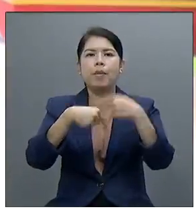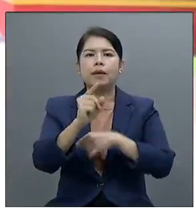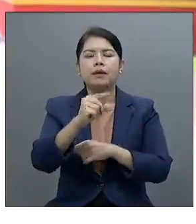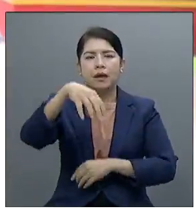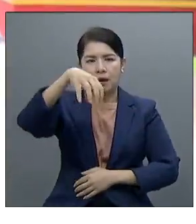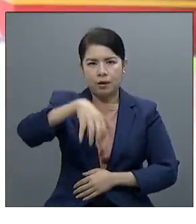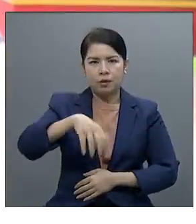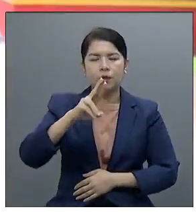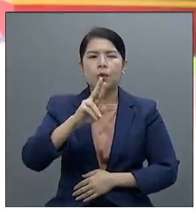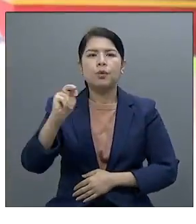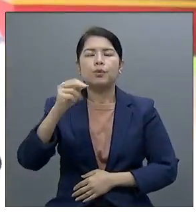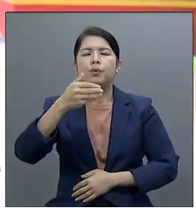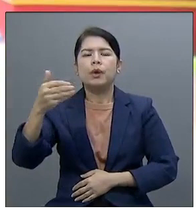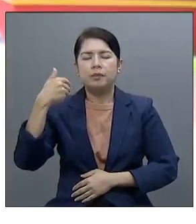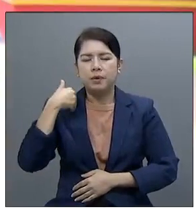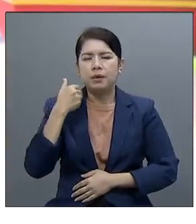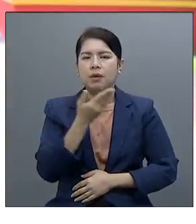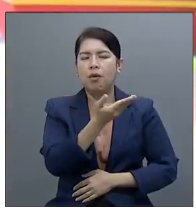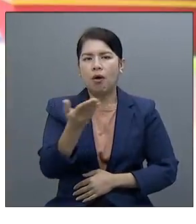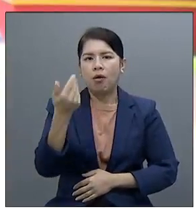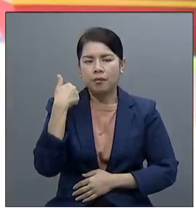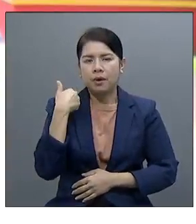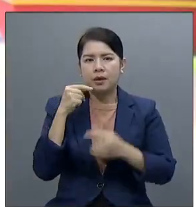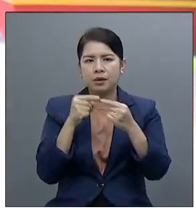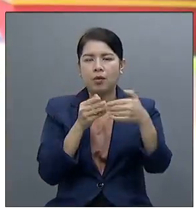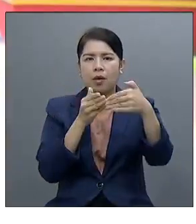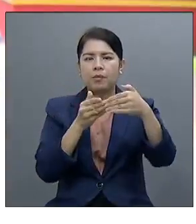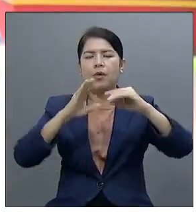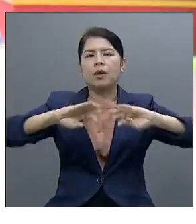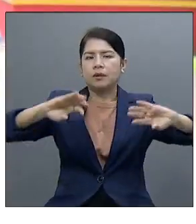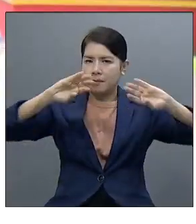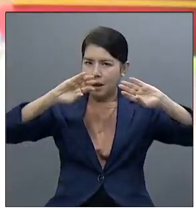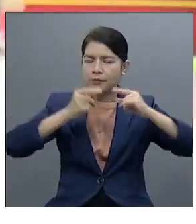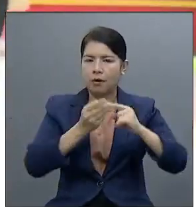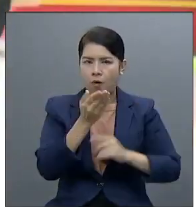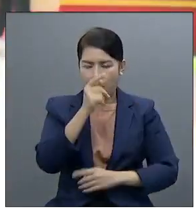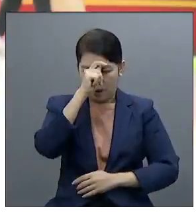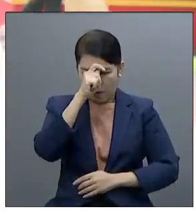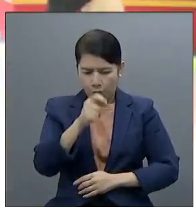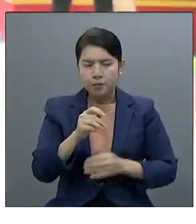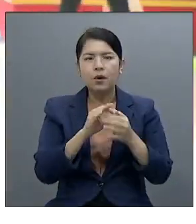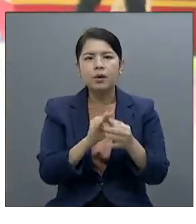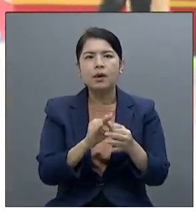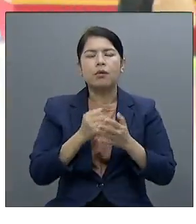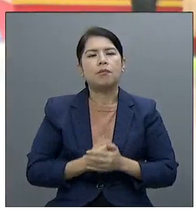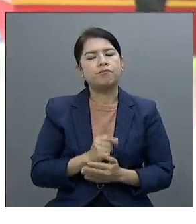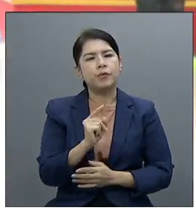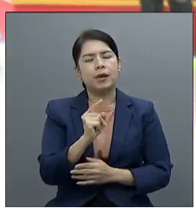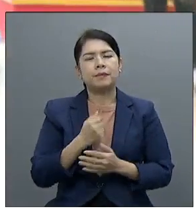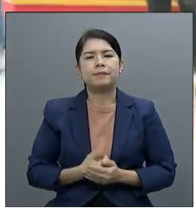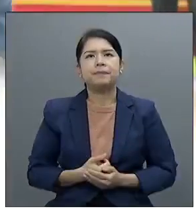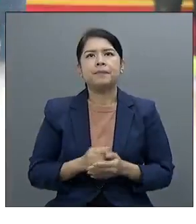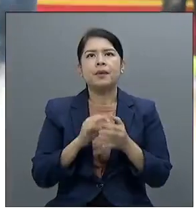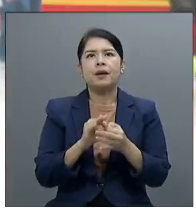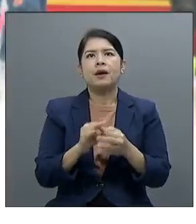นะคะเพื่อเรียกร้องนะคะให้เร่งรัดไปยังรัฐบาลนะคะเพื่อให้เคารพในเรื่องของการเดินหน้านะคะในเรื่องของการ